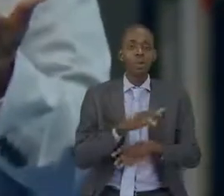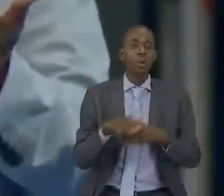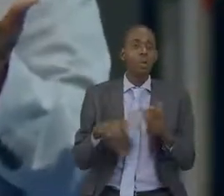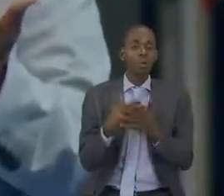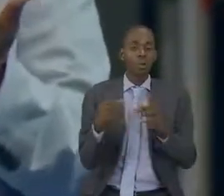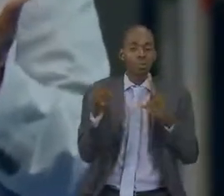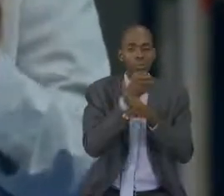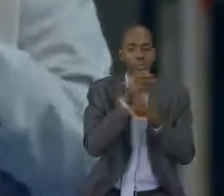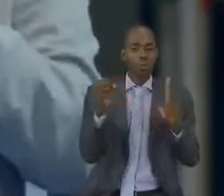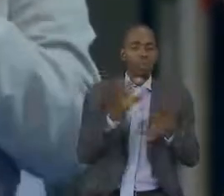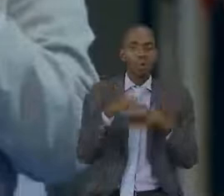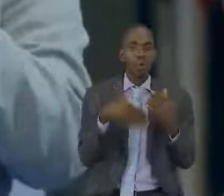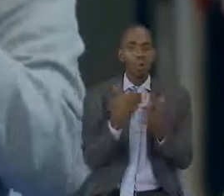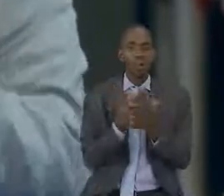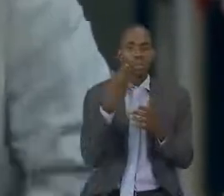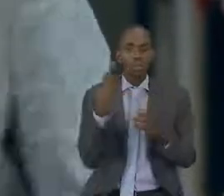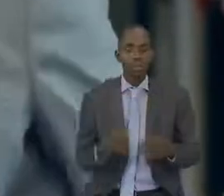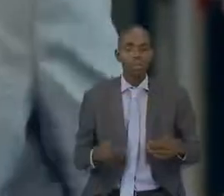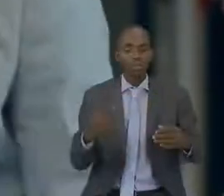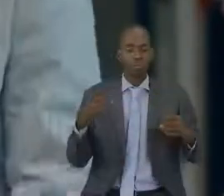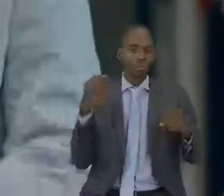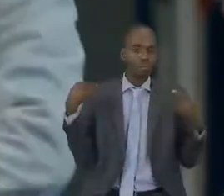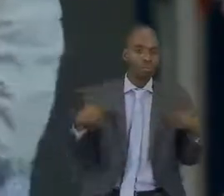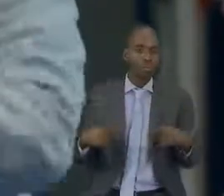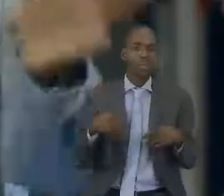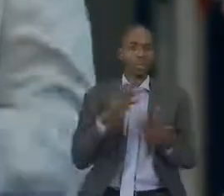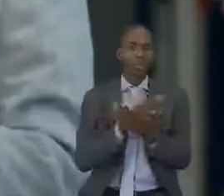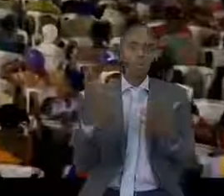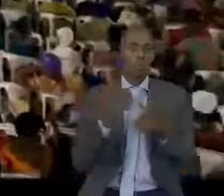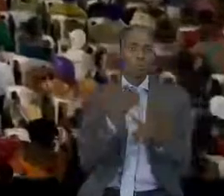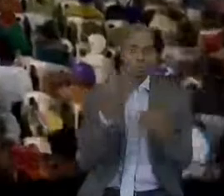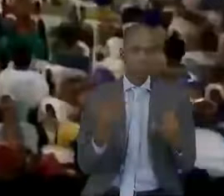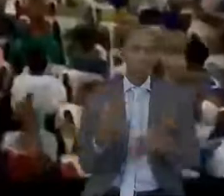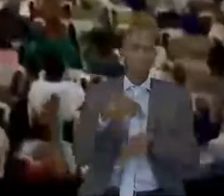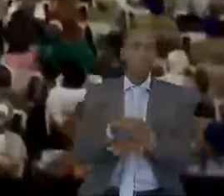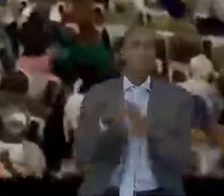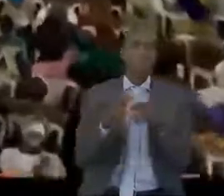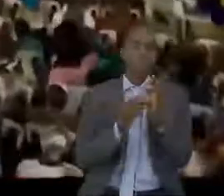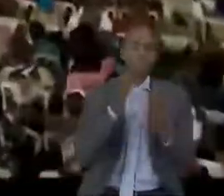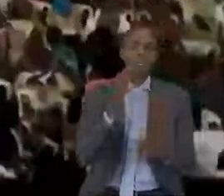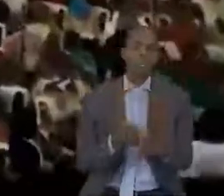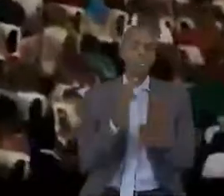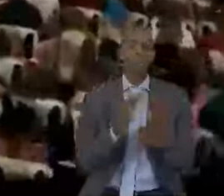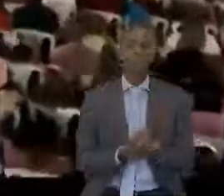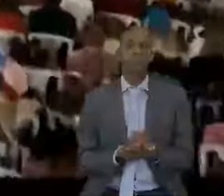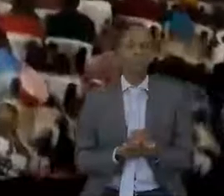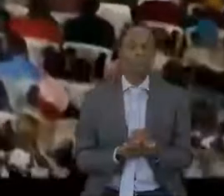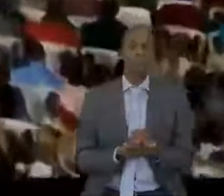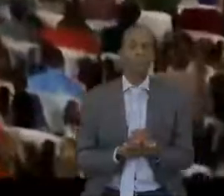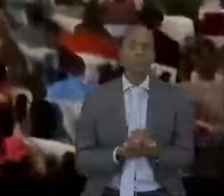attaques de ta vie ce soir au nom de Jésus.